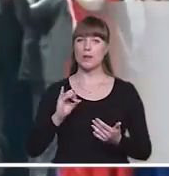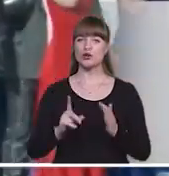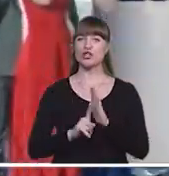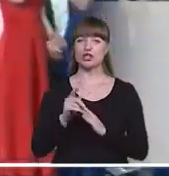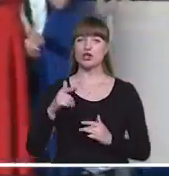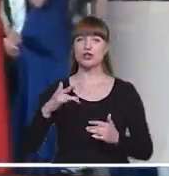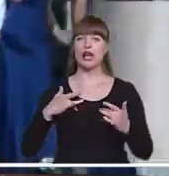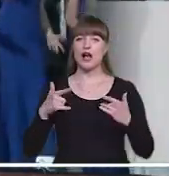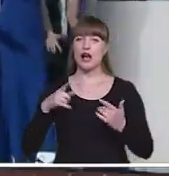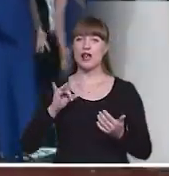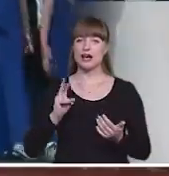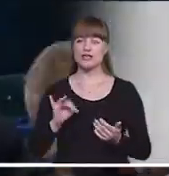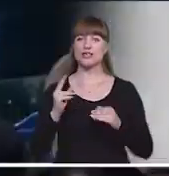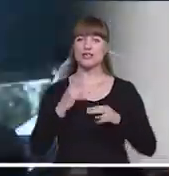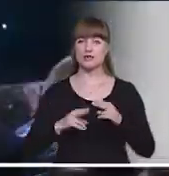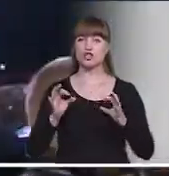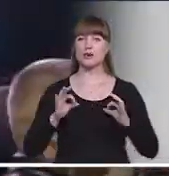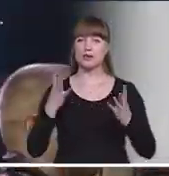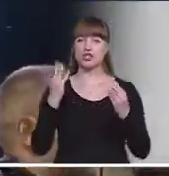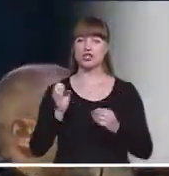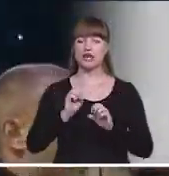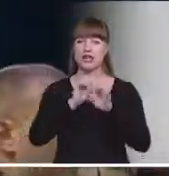начнется гала-концерт, а завершится праздничный день